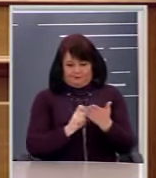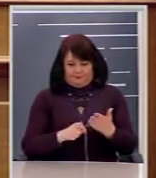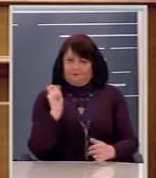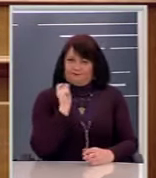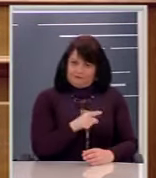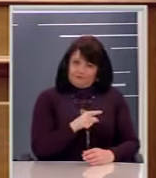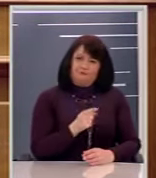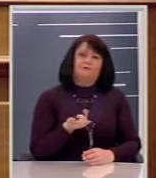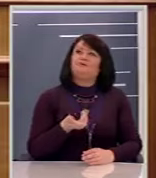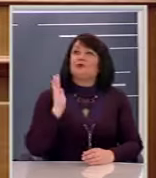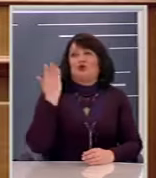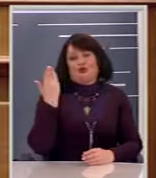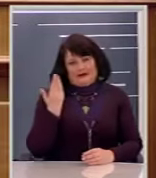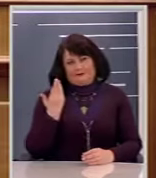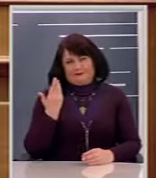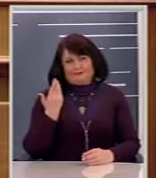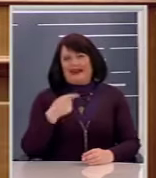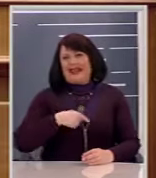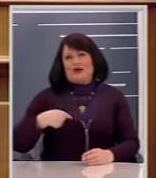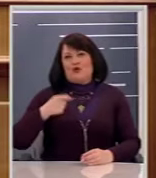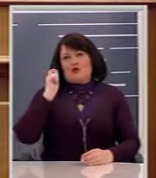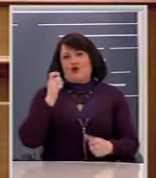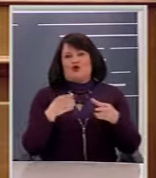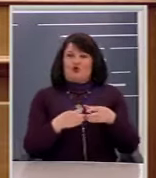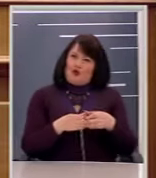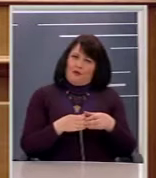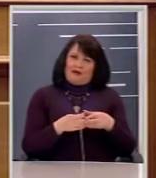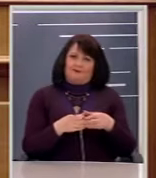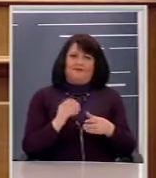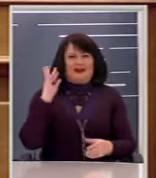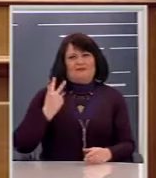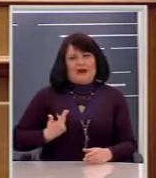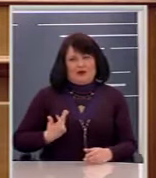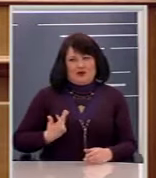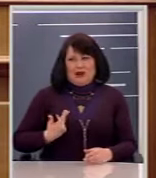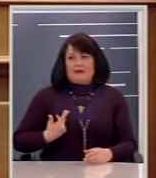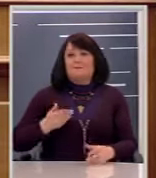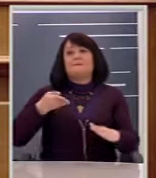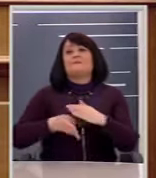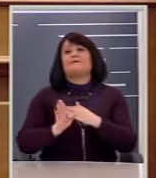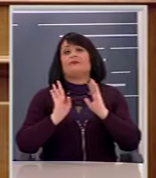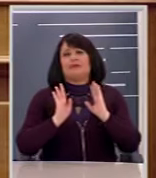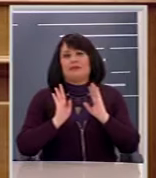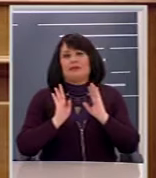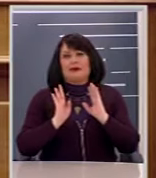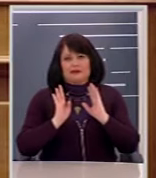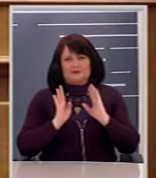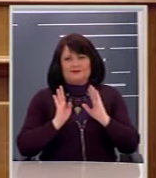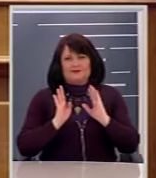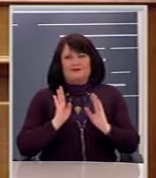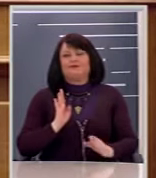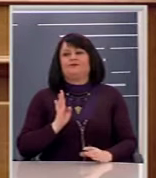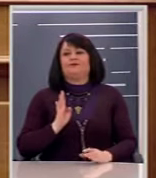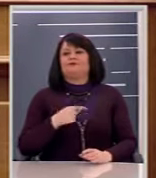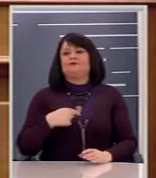έστειλε τότε, ως αρχηγός κόμματος τότε, ήταν αρχηγός κόμματος, μετά βέβαια δεν ξαναμπήκε στη Βουλή, γιατί ποτέ δεν ψηφίστηκε ως αρχηγός κόμματος